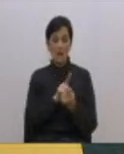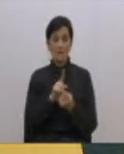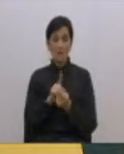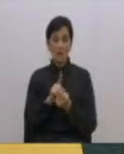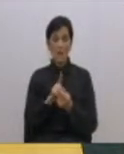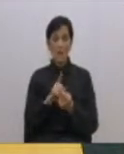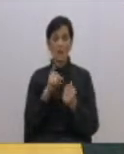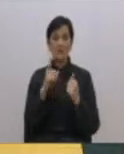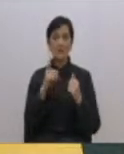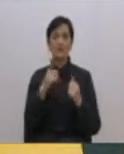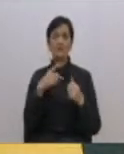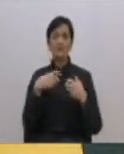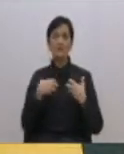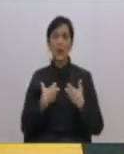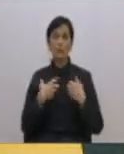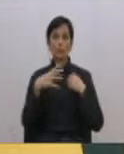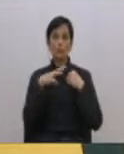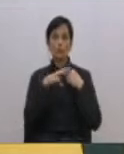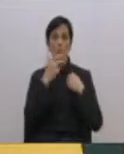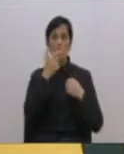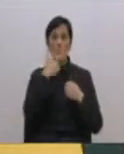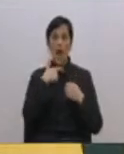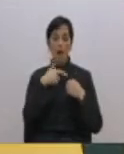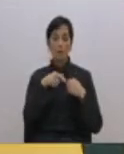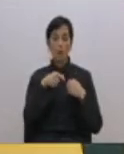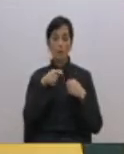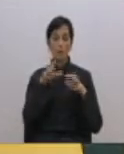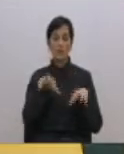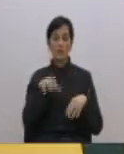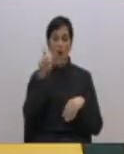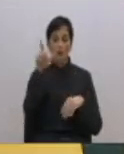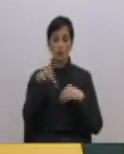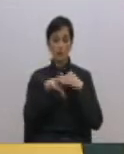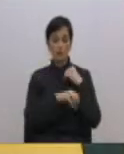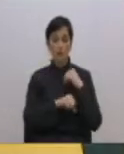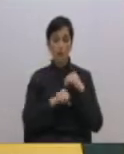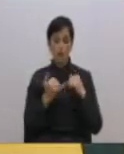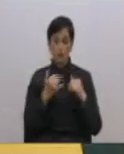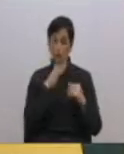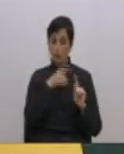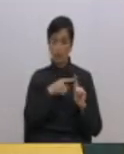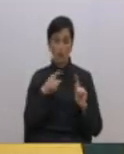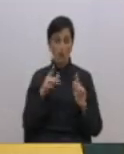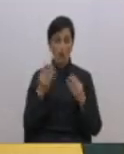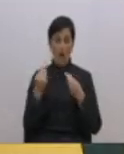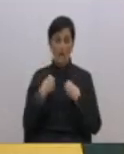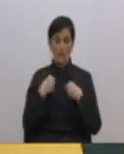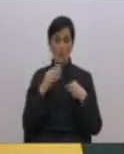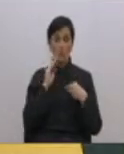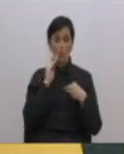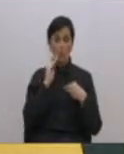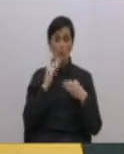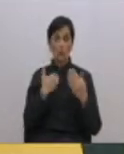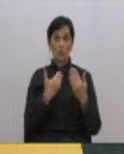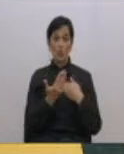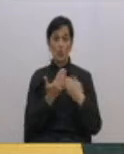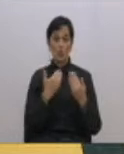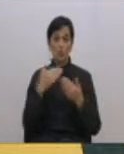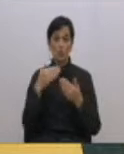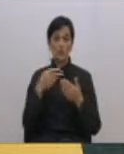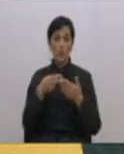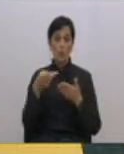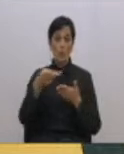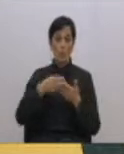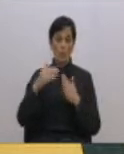ბოლოს ბატონ თავმჯდომარე აღარ მაძლევს ამის უფლებას, ერთხელ ჰქონდა ეს შეთხოვებაც, მაგრამ როცა მაქვს ურთიერთობა, როცა აქვს მათ მოწერები